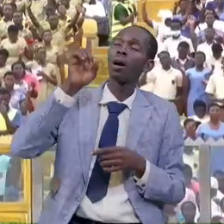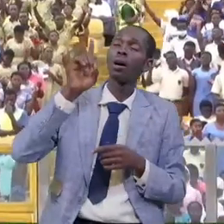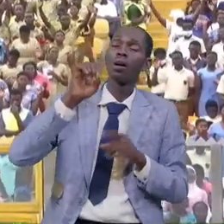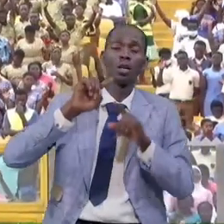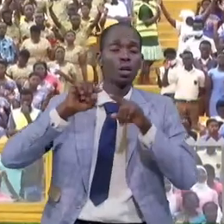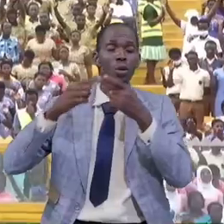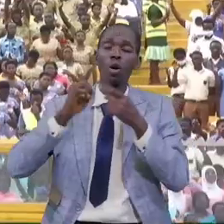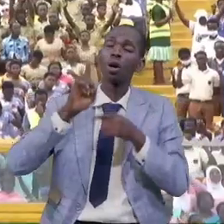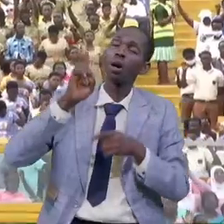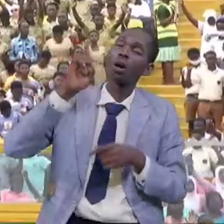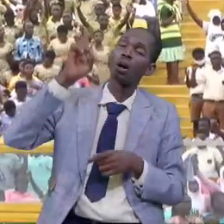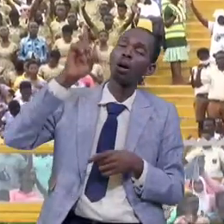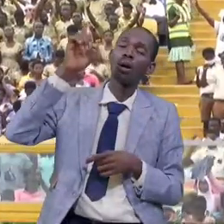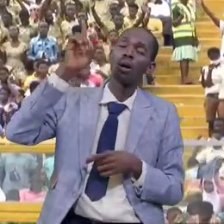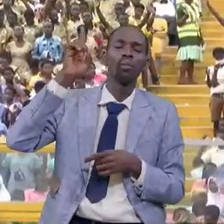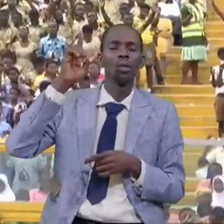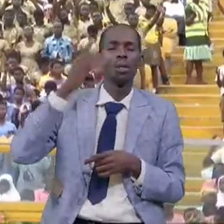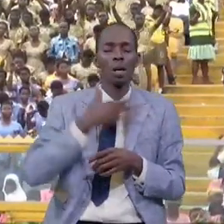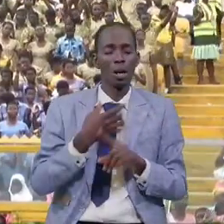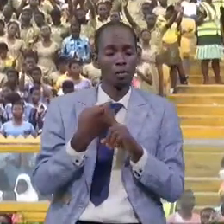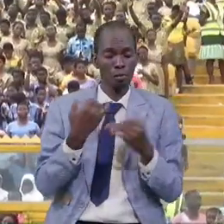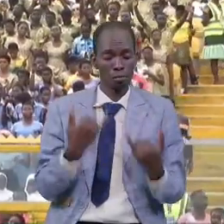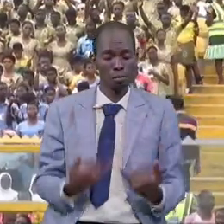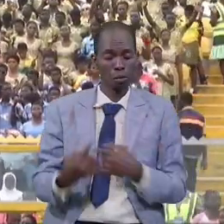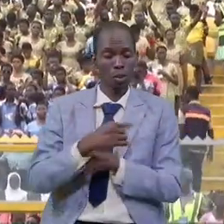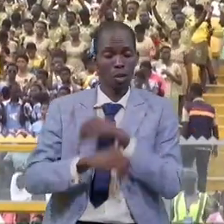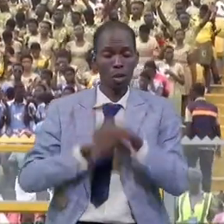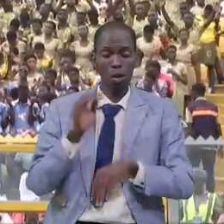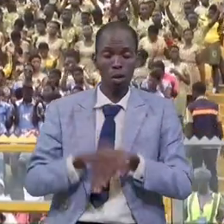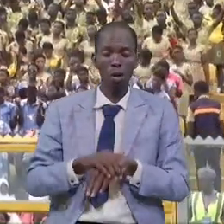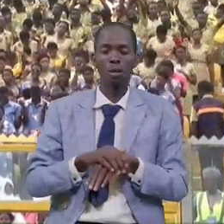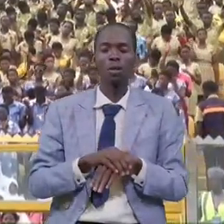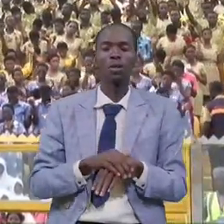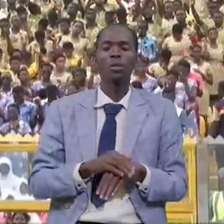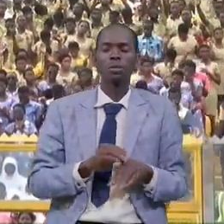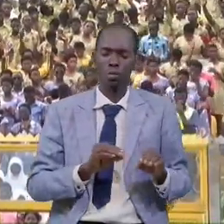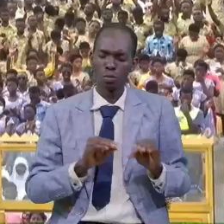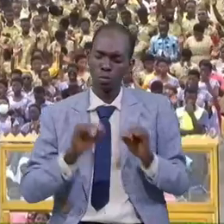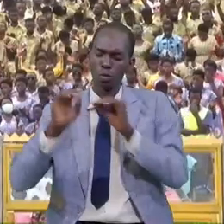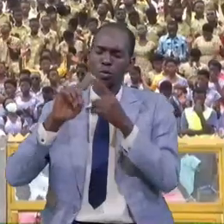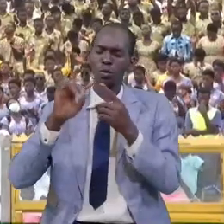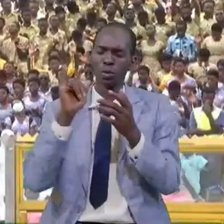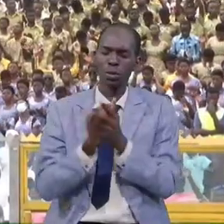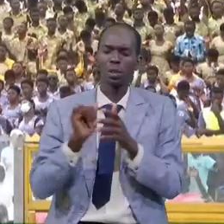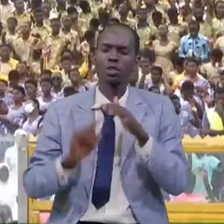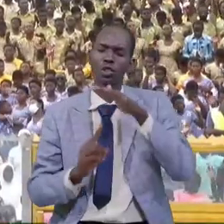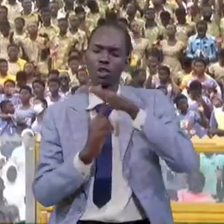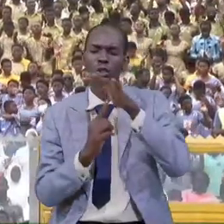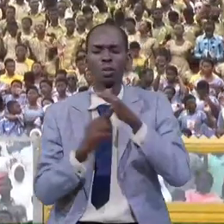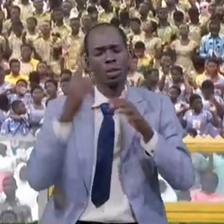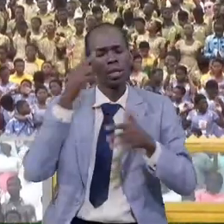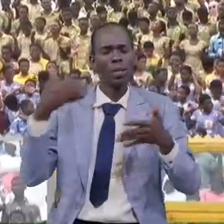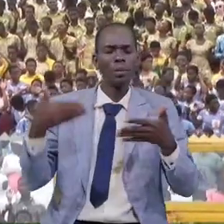haut. Et à partir de ce jour, tu seras sur la plateforme avec un